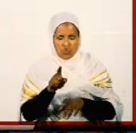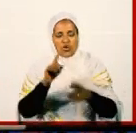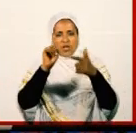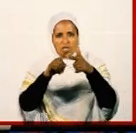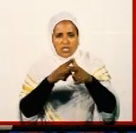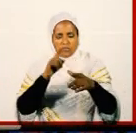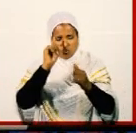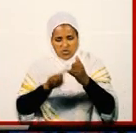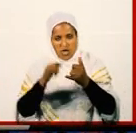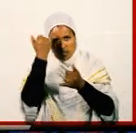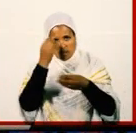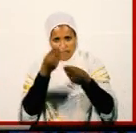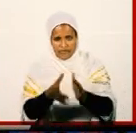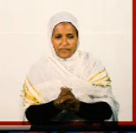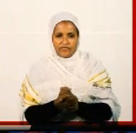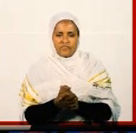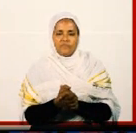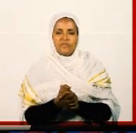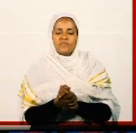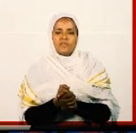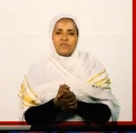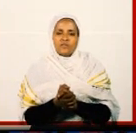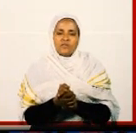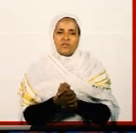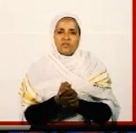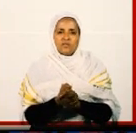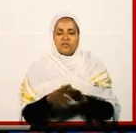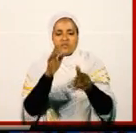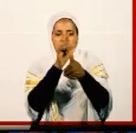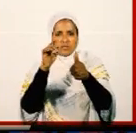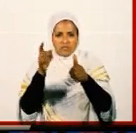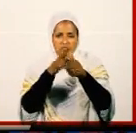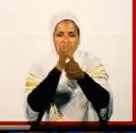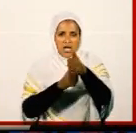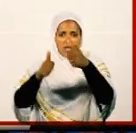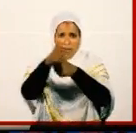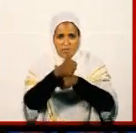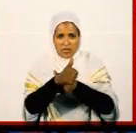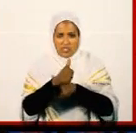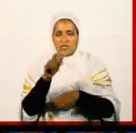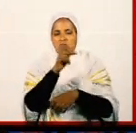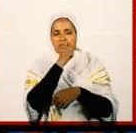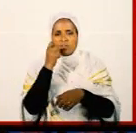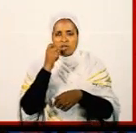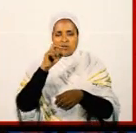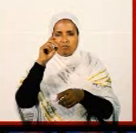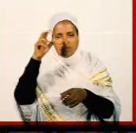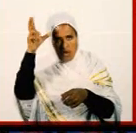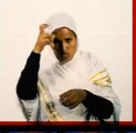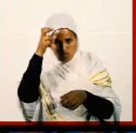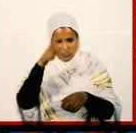እስመ ቀዳሜኒ ሔዋን ኮነት ድንግለ ዋስሐታ ዲያብሎስ ዮሐንስ አፈወርቅ